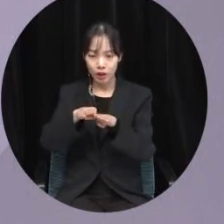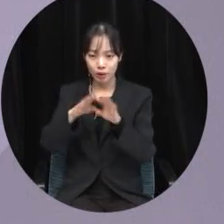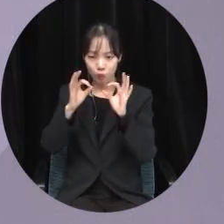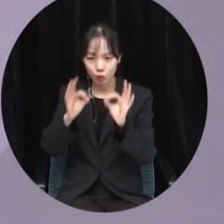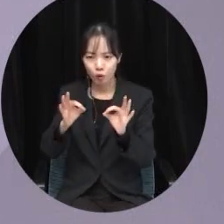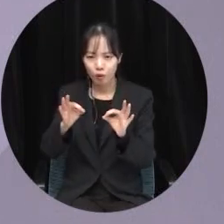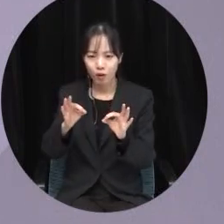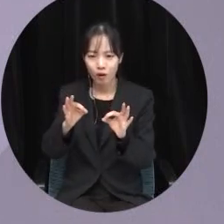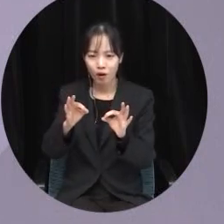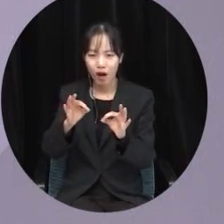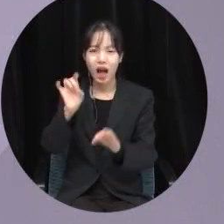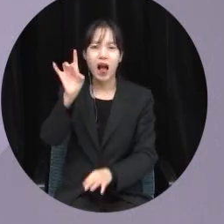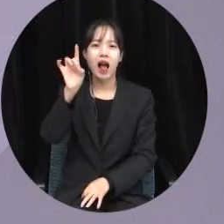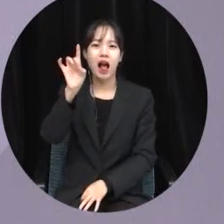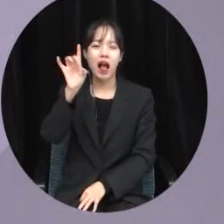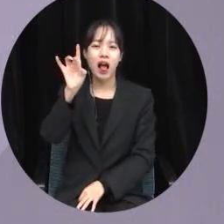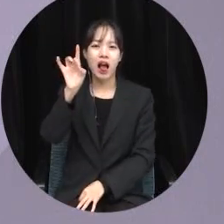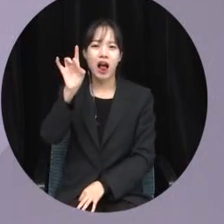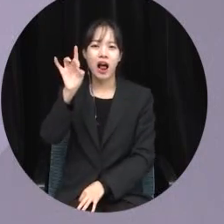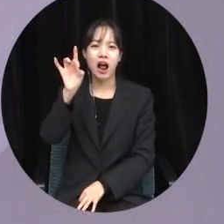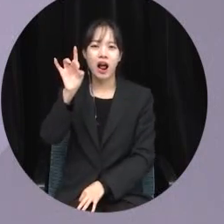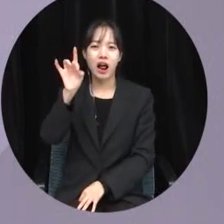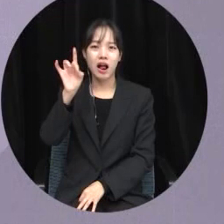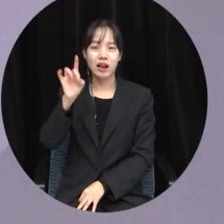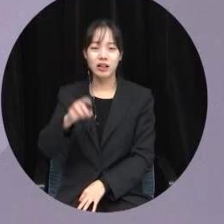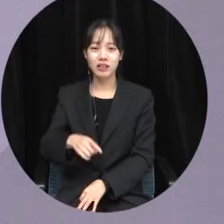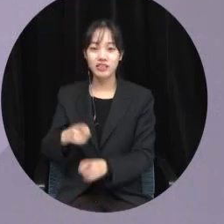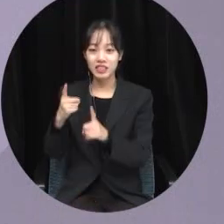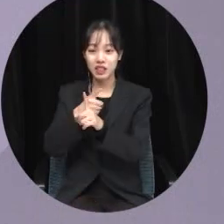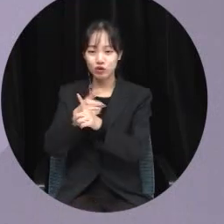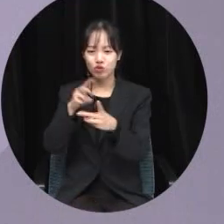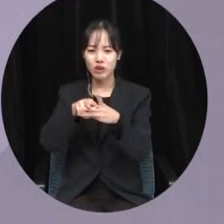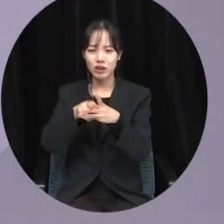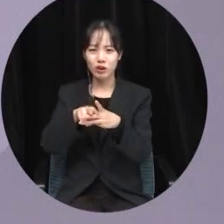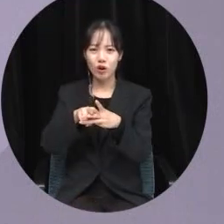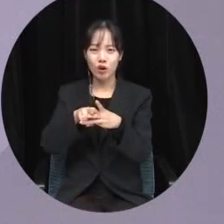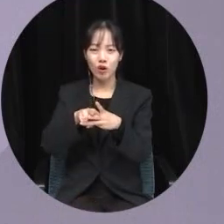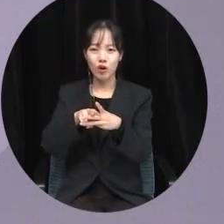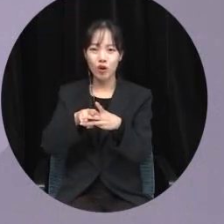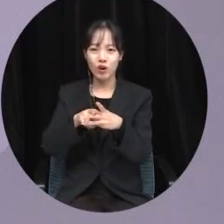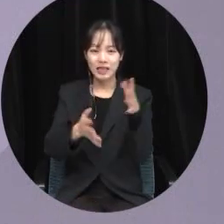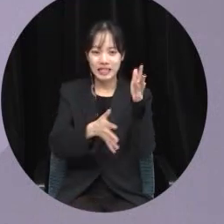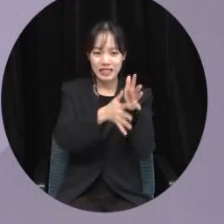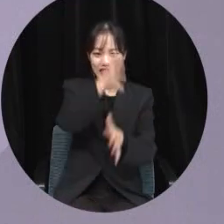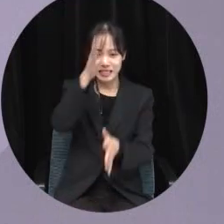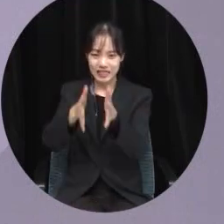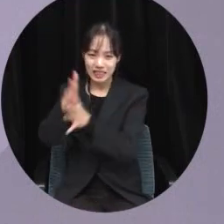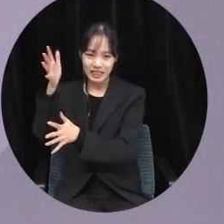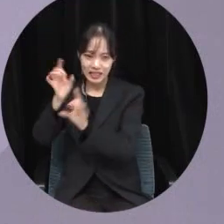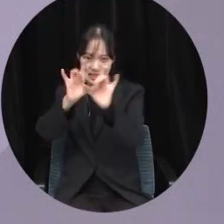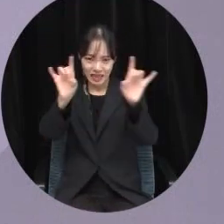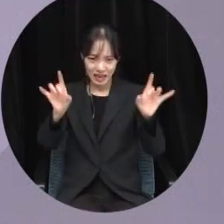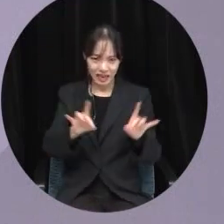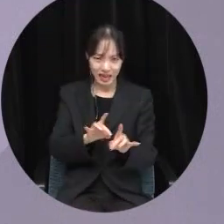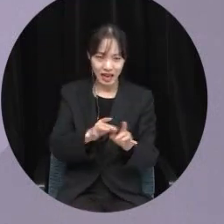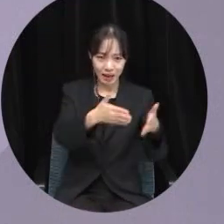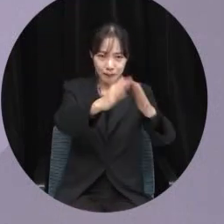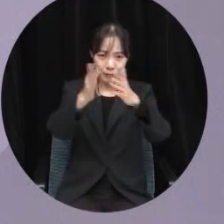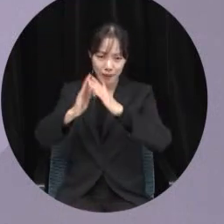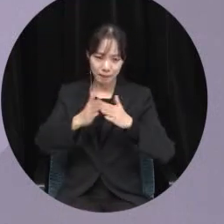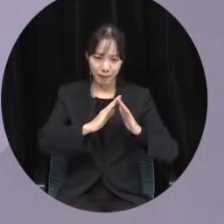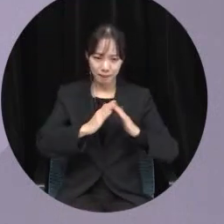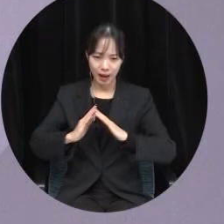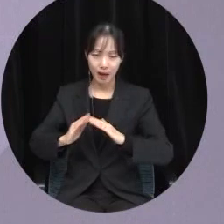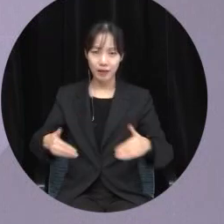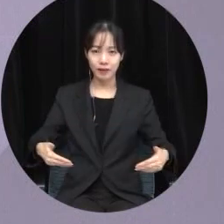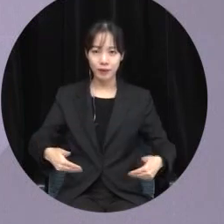이 치유센터를 시도 단위로 전국적으로 한 곳씩 확보할 필요가 있겠다라는 점을 먼저 말씀드리겠고요.